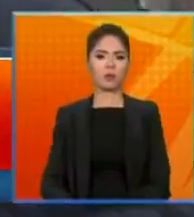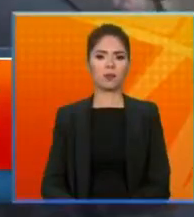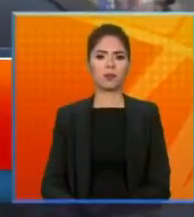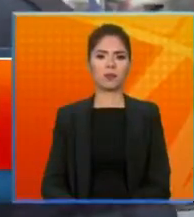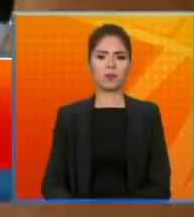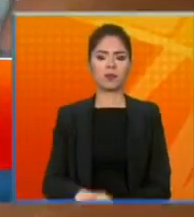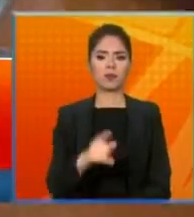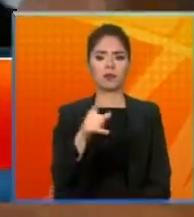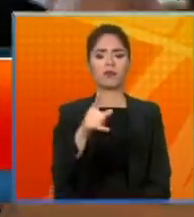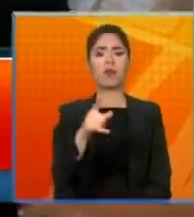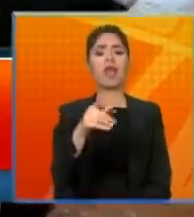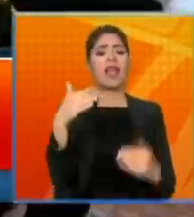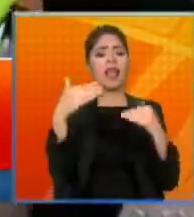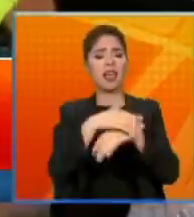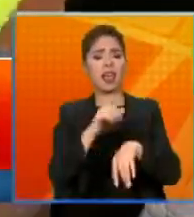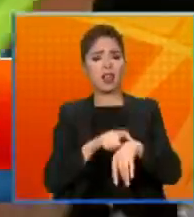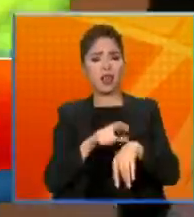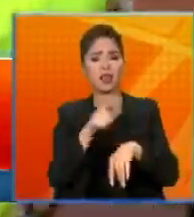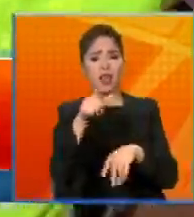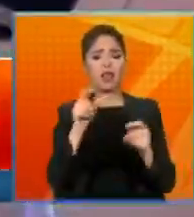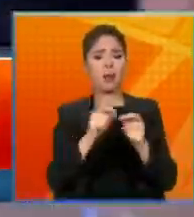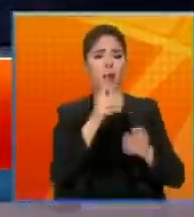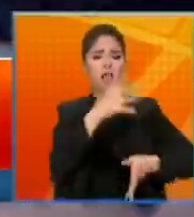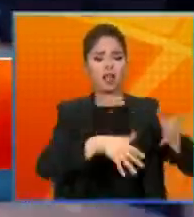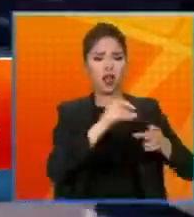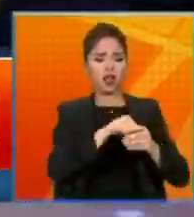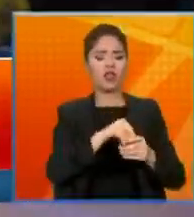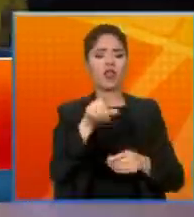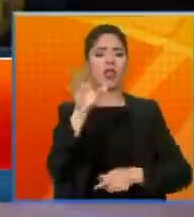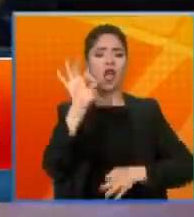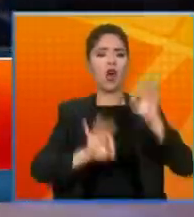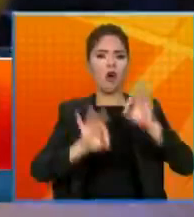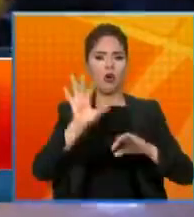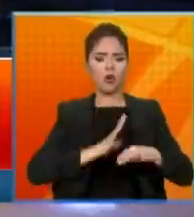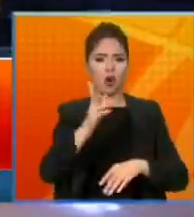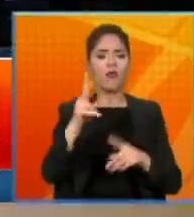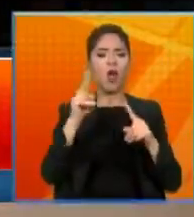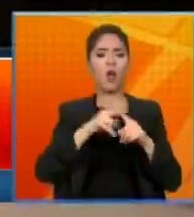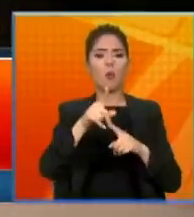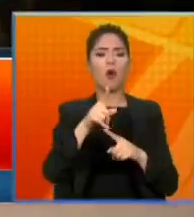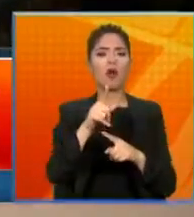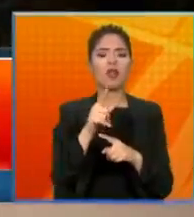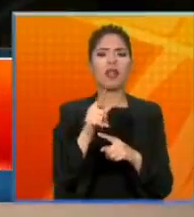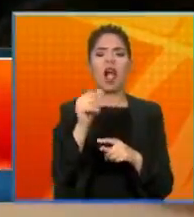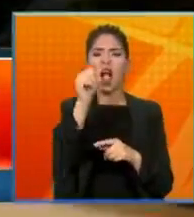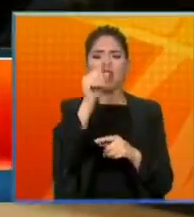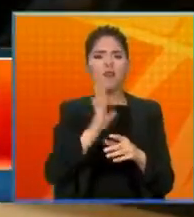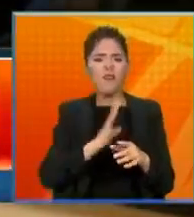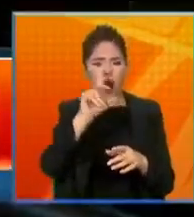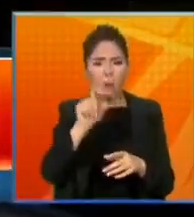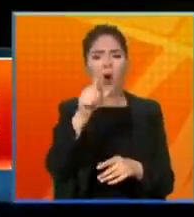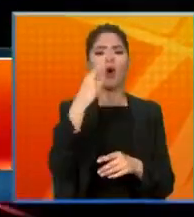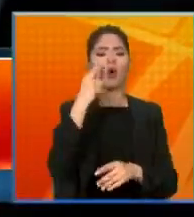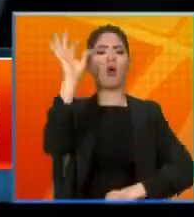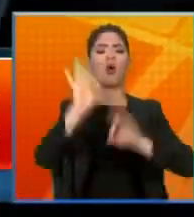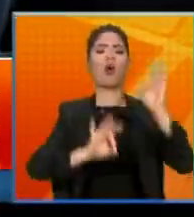şeyi parçalayarak. Gece yarısı Bağdat Caddesi'nde kontrol vardı. Kazanın ardından polis alkollü sürücülere yönelik denetimini